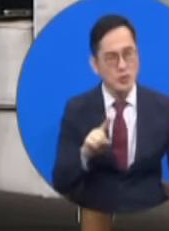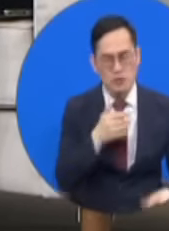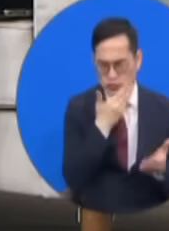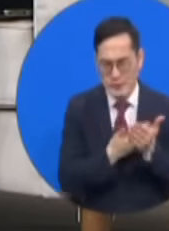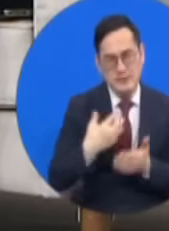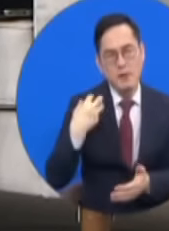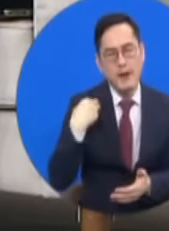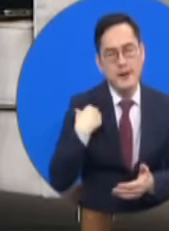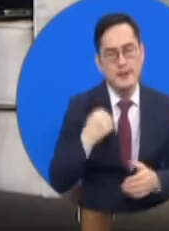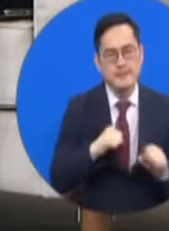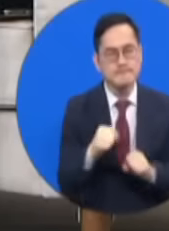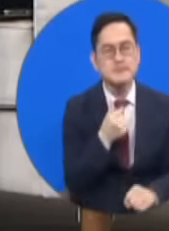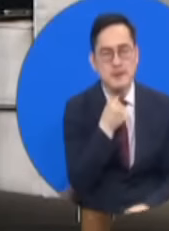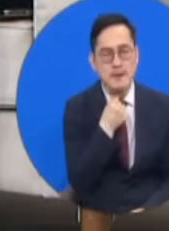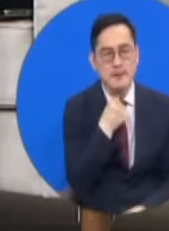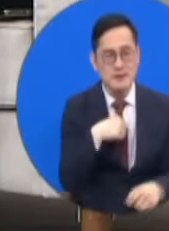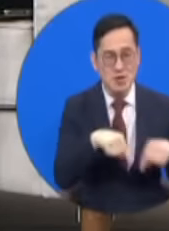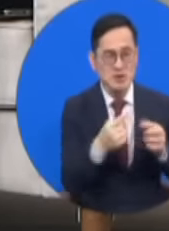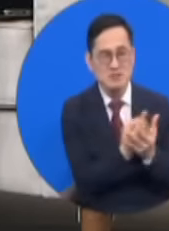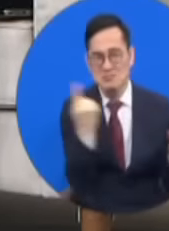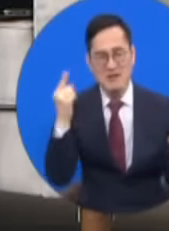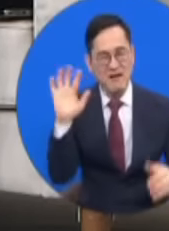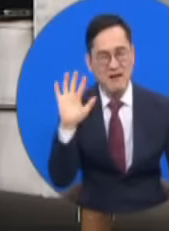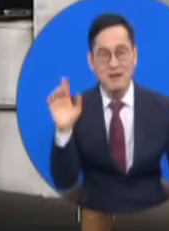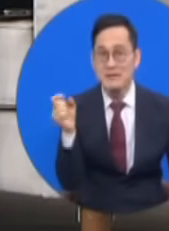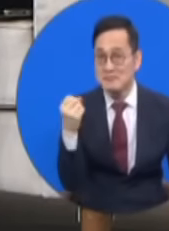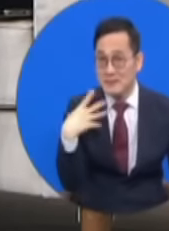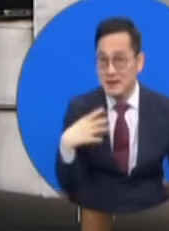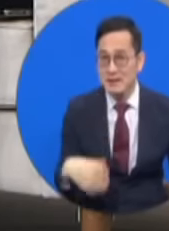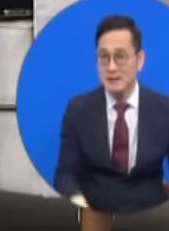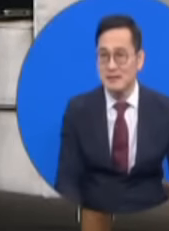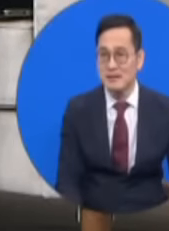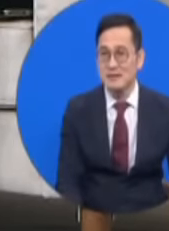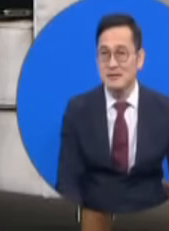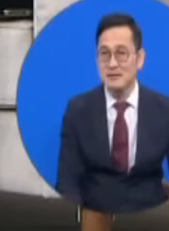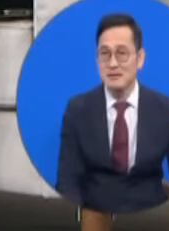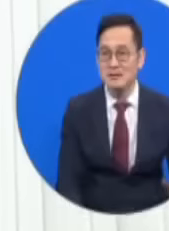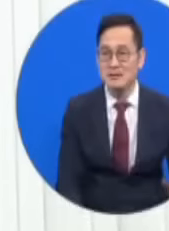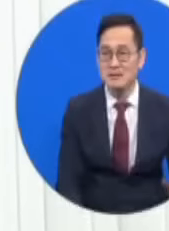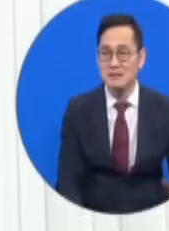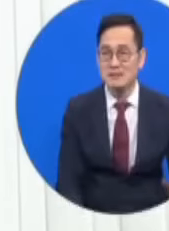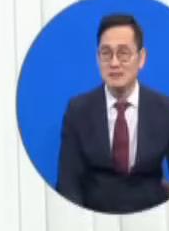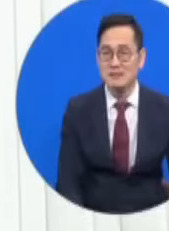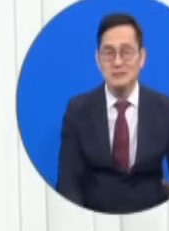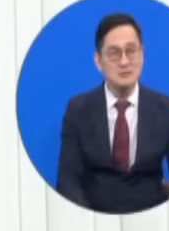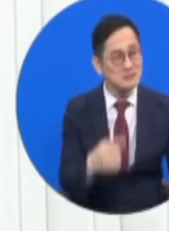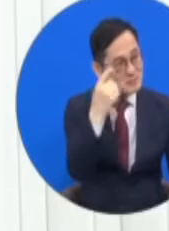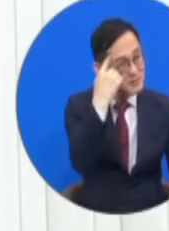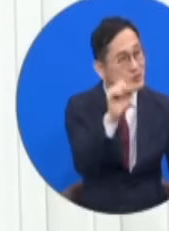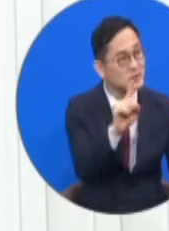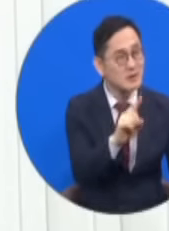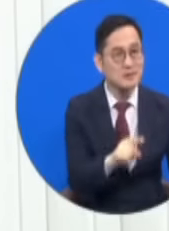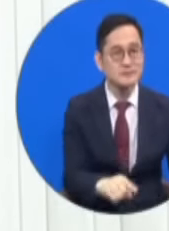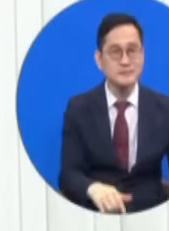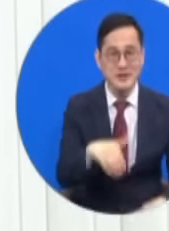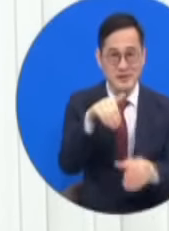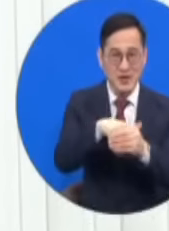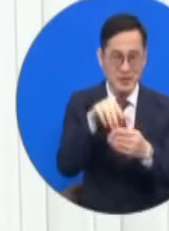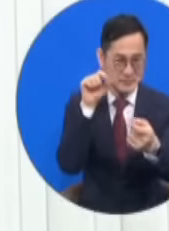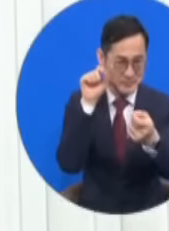했어요. 정치 무대를 떠나지 않겠다라는 선언으로도 들리는데 어떻게 들으셨습니까? 한동훈 비대위원장이 아마도 지금 이제 선거 국면이 이제